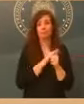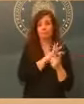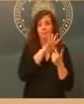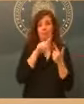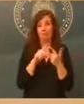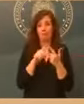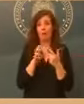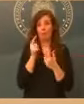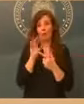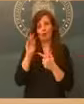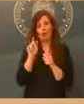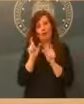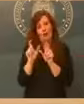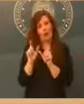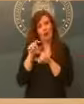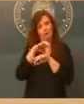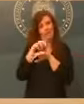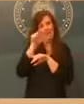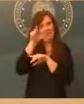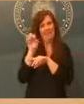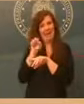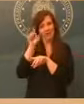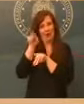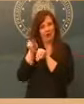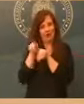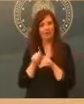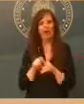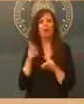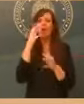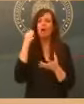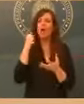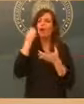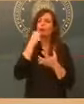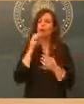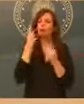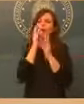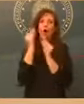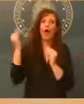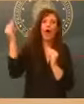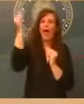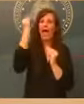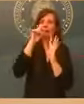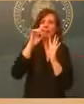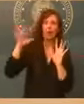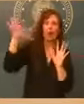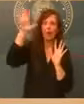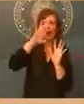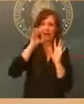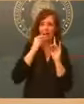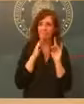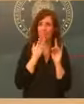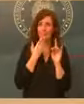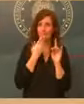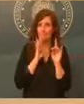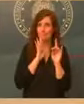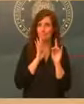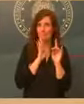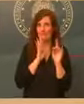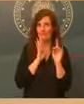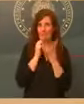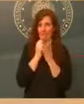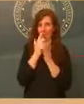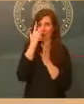per quanto riguarda il contributo con gli enti locali che mi sembra sia importantissimo per arrivare a